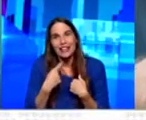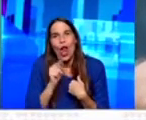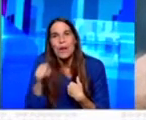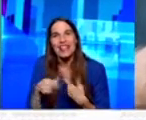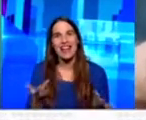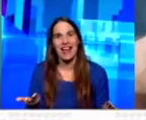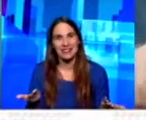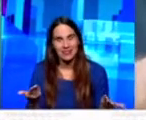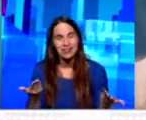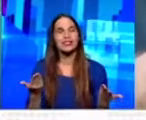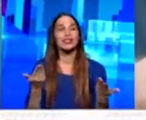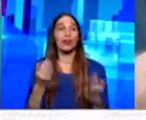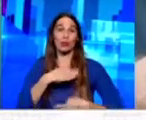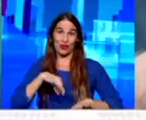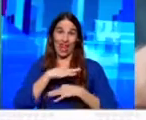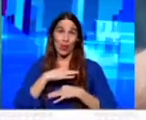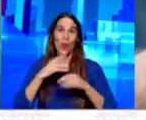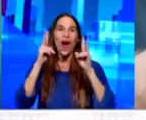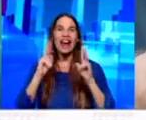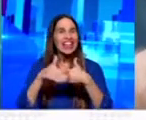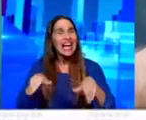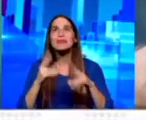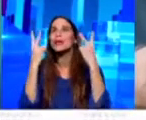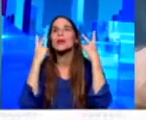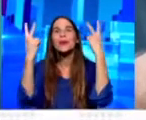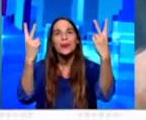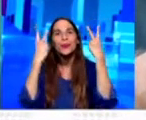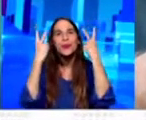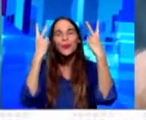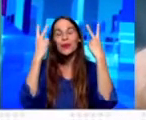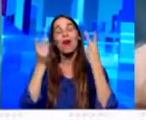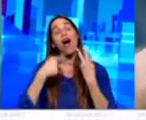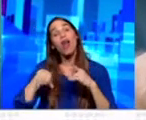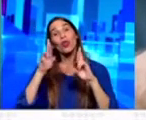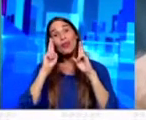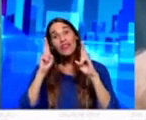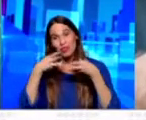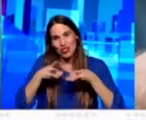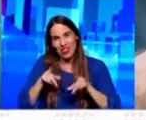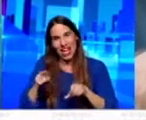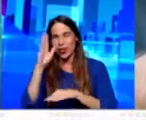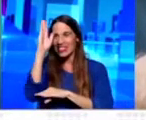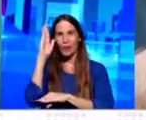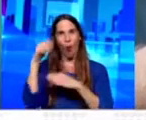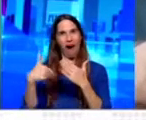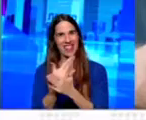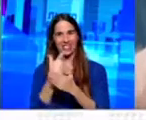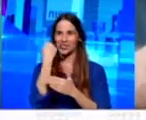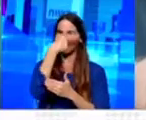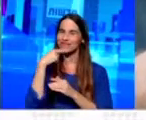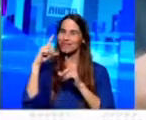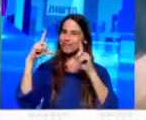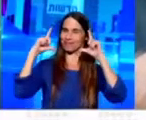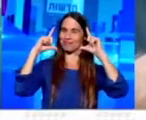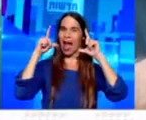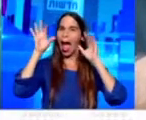מגיע. ועבורנו חניות נכים קריטיות. אנחנו מאוד מקווים שהשיטה הזאת, התמרור החדש, עם